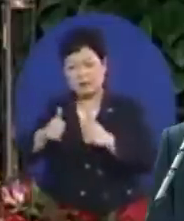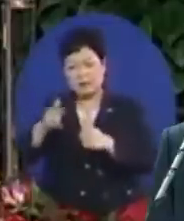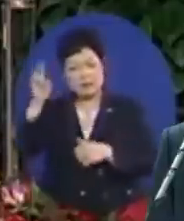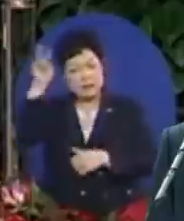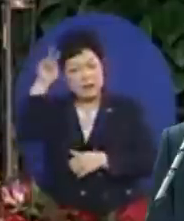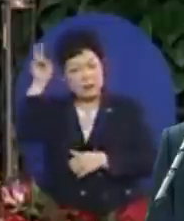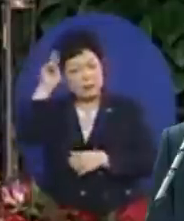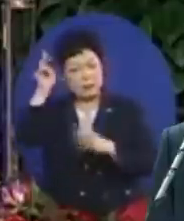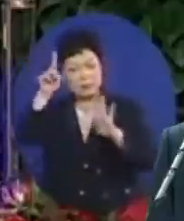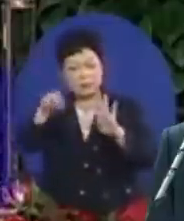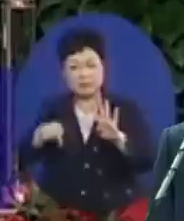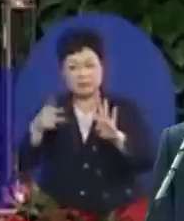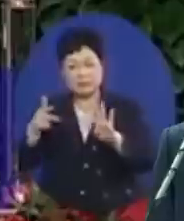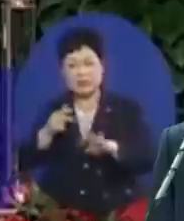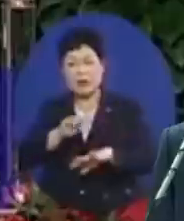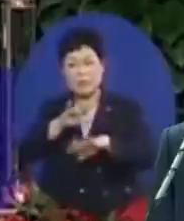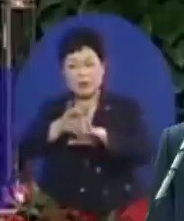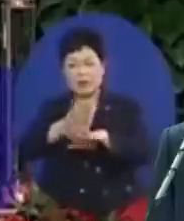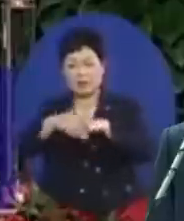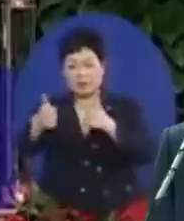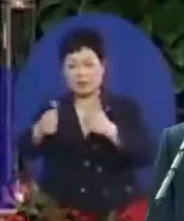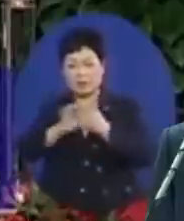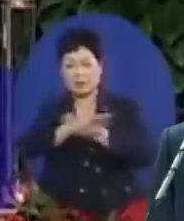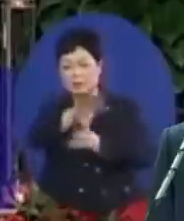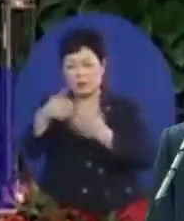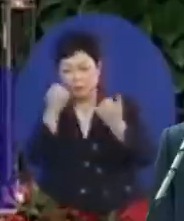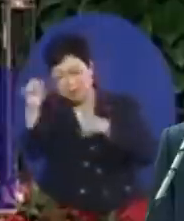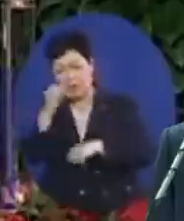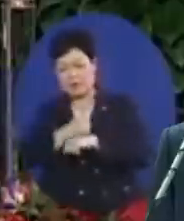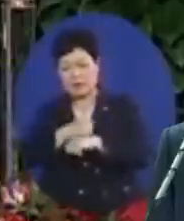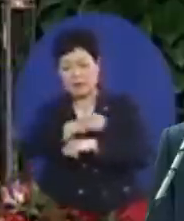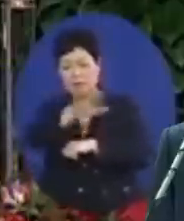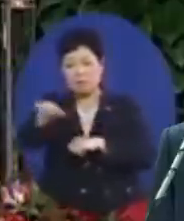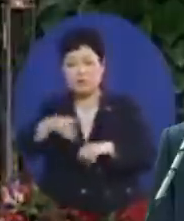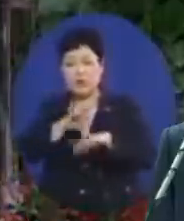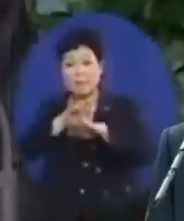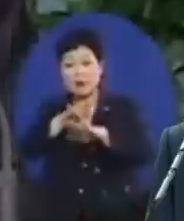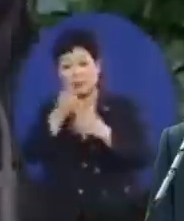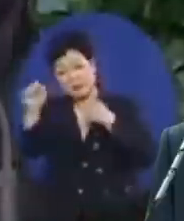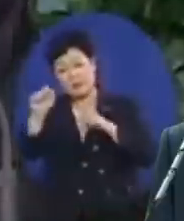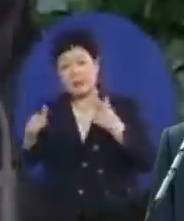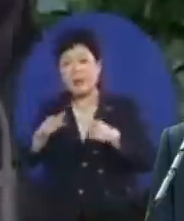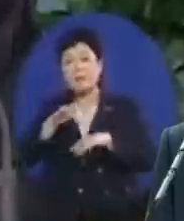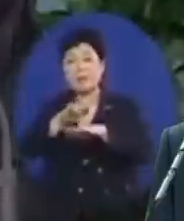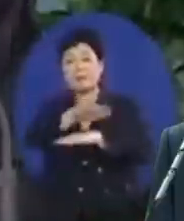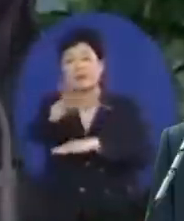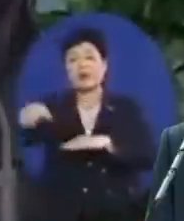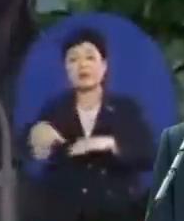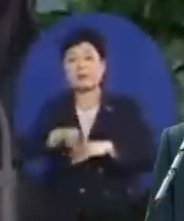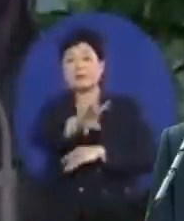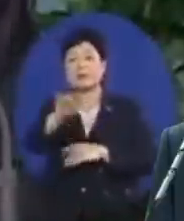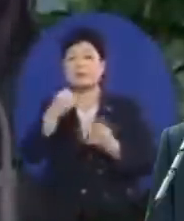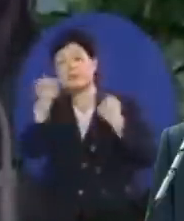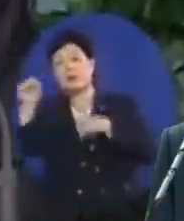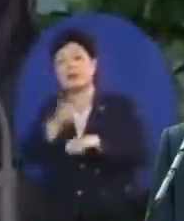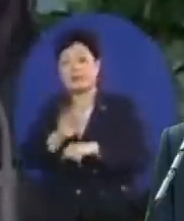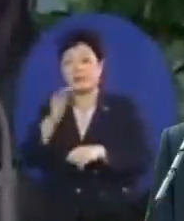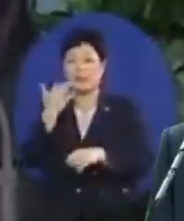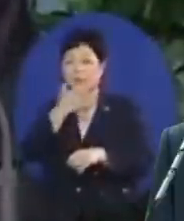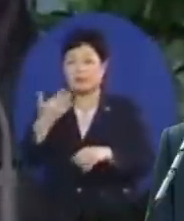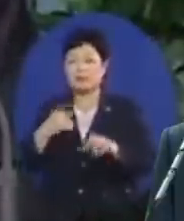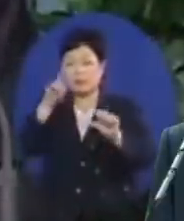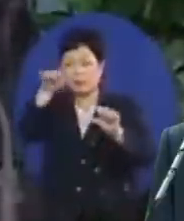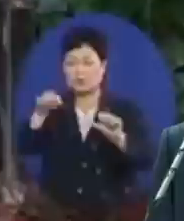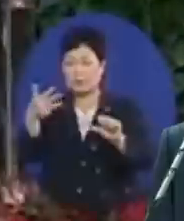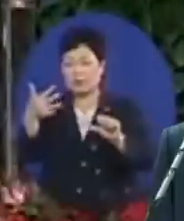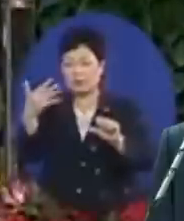7절에 마귀를 대적하라 그리하면 너희를 피하리라. 우리가 마귀를 피하는 게 아니라 마귀가 우리를 피하게 되는 것입니다. 베드로전서 5장